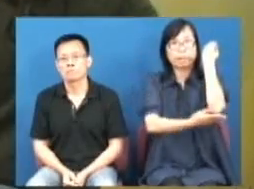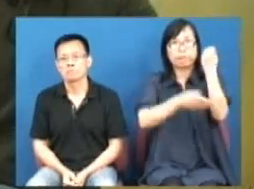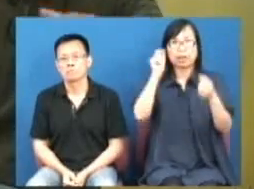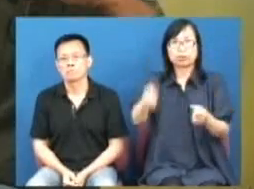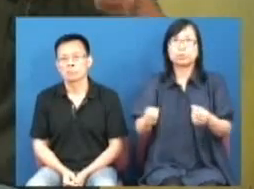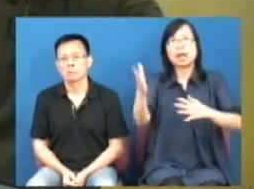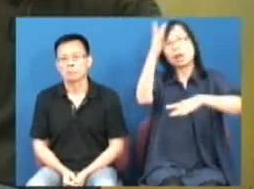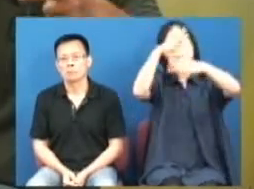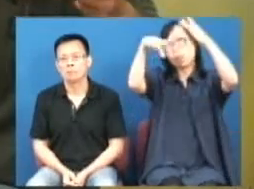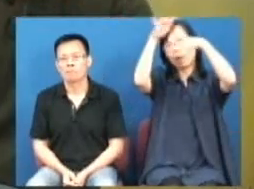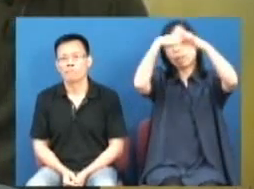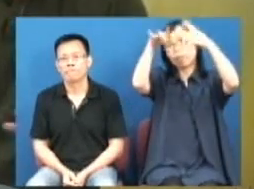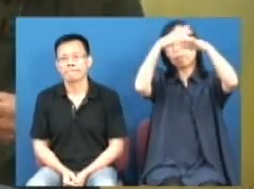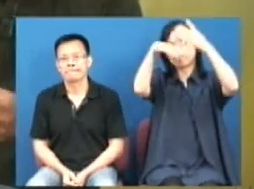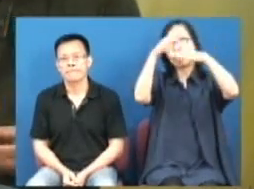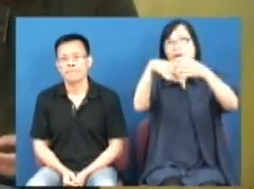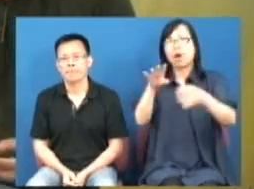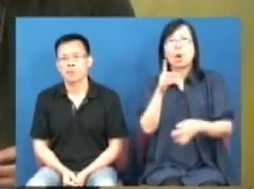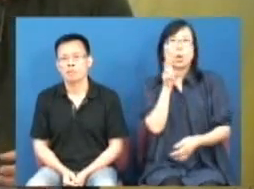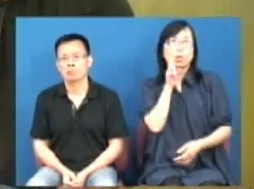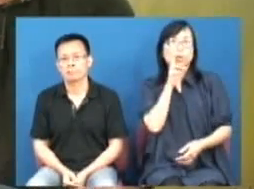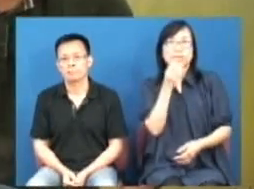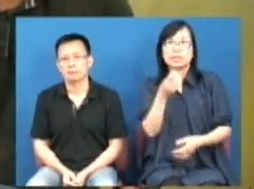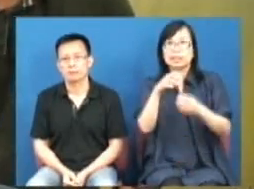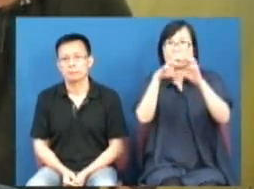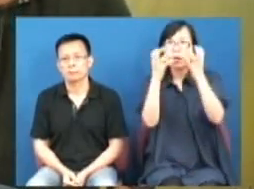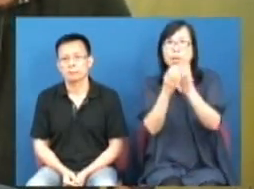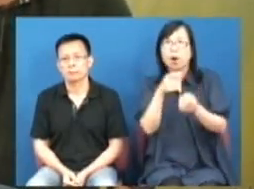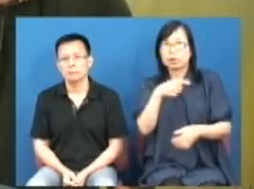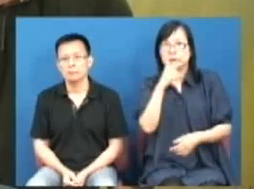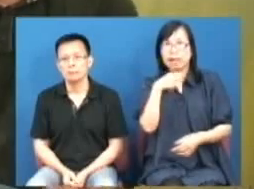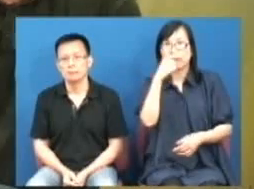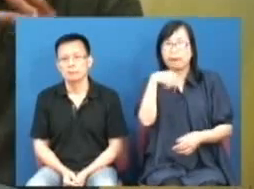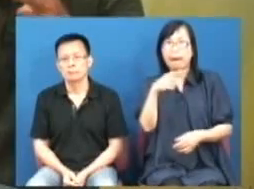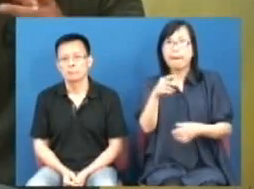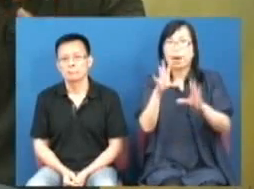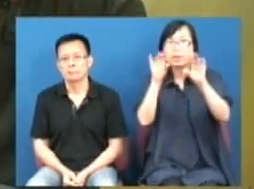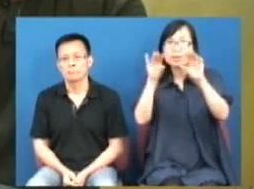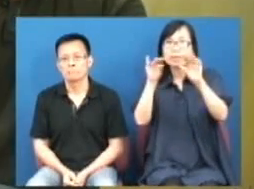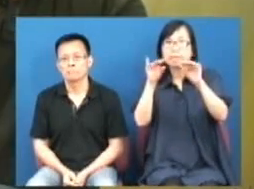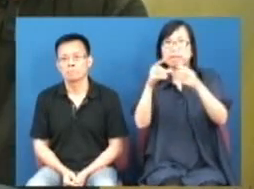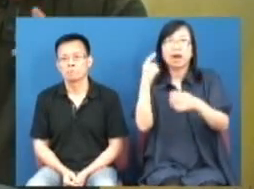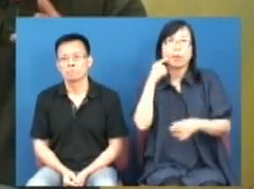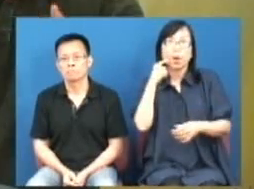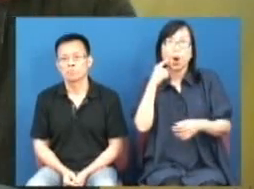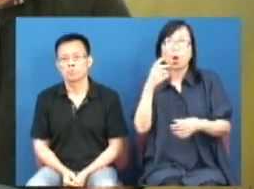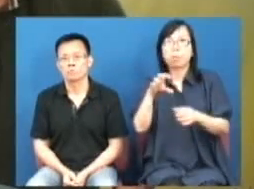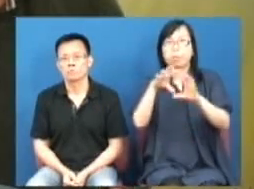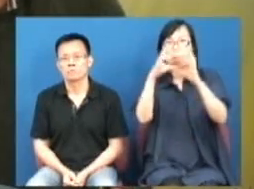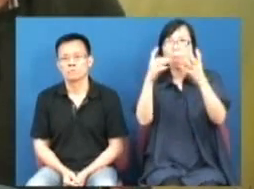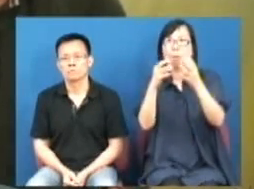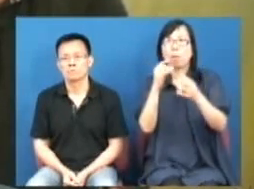雲嚟嘅，啲網民整一嚿雲，好似個棉花糖咁樣，就真係一嚿雲啦。棉花糖亦都有個意思咧，就即係成日糖衣毒